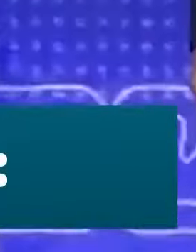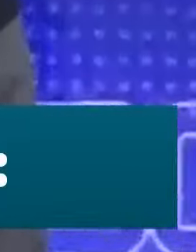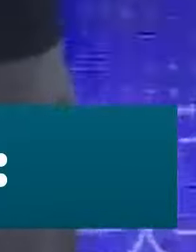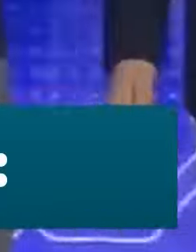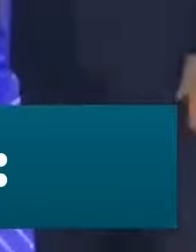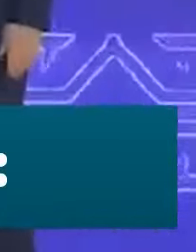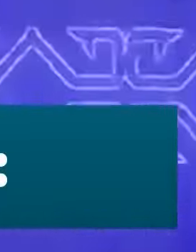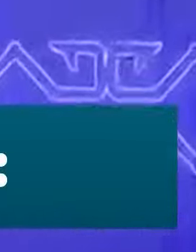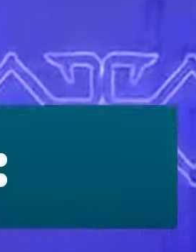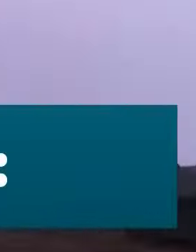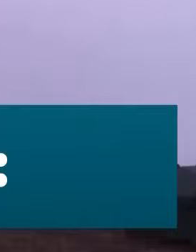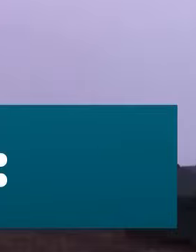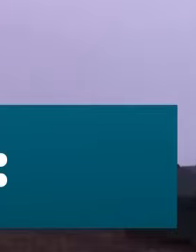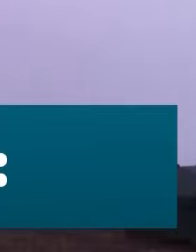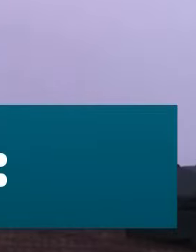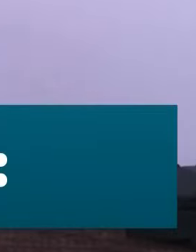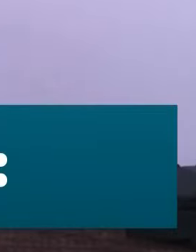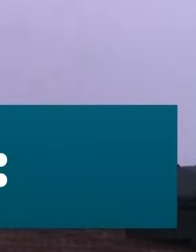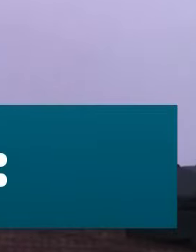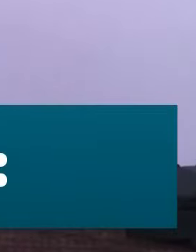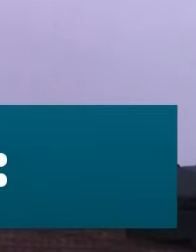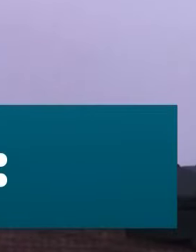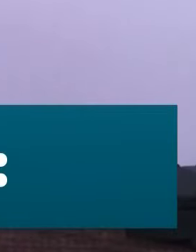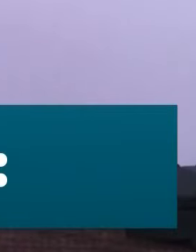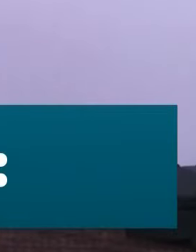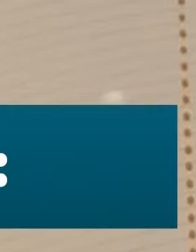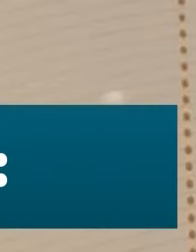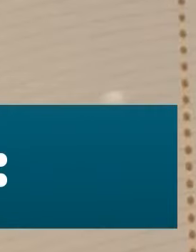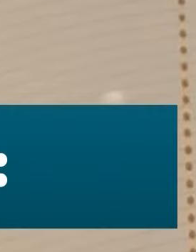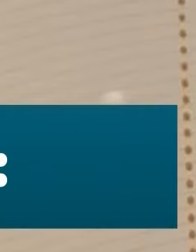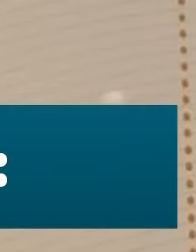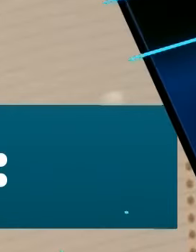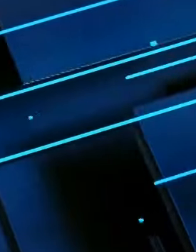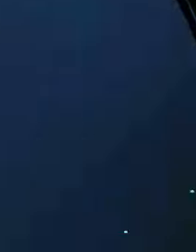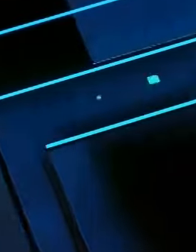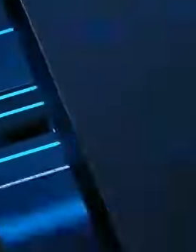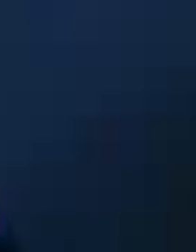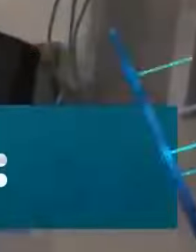Еңбек еленді, Алматы облысының фельдшері алтын жүрек сыйлығын жеңіп алды.